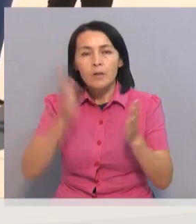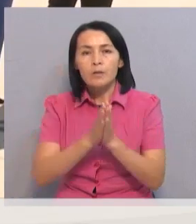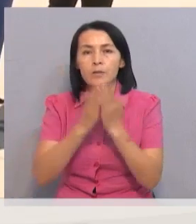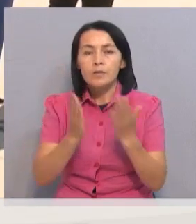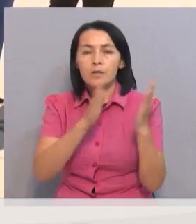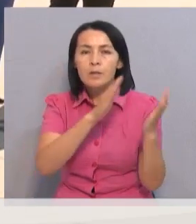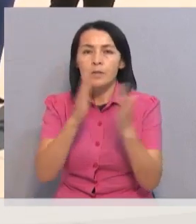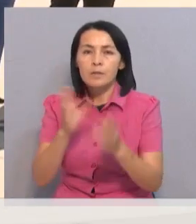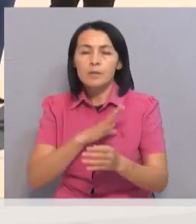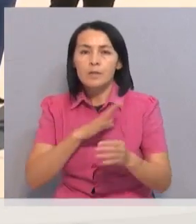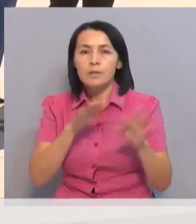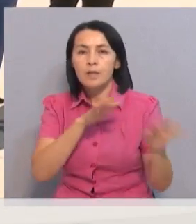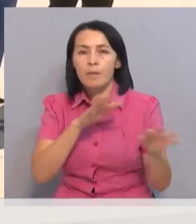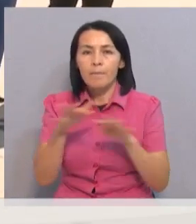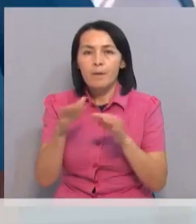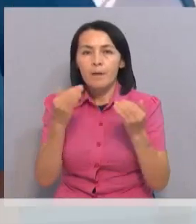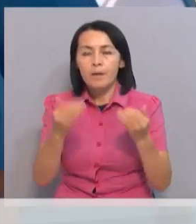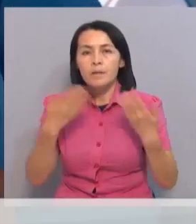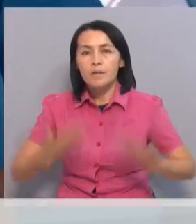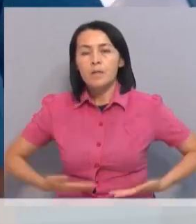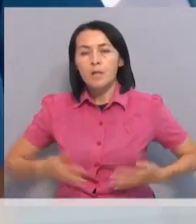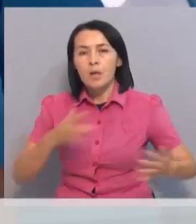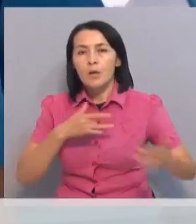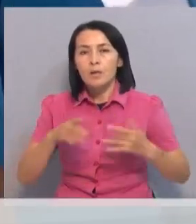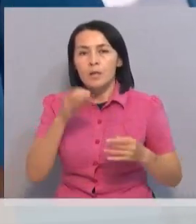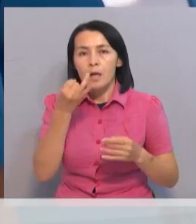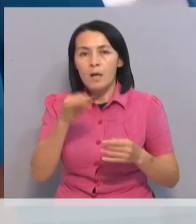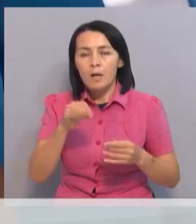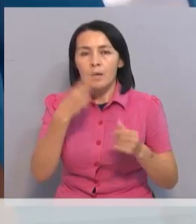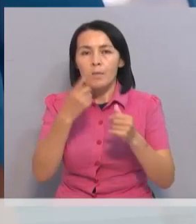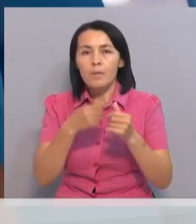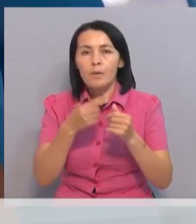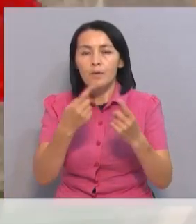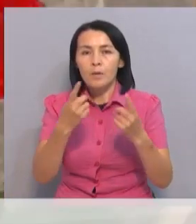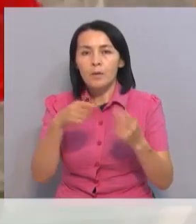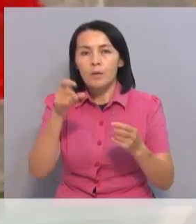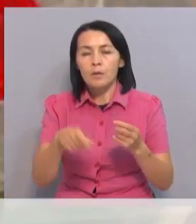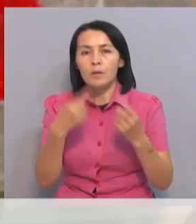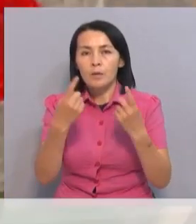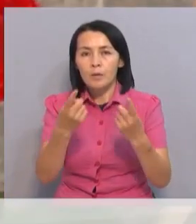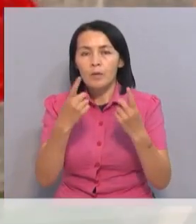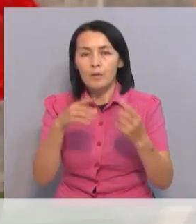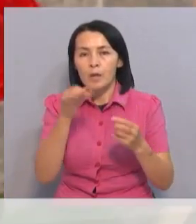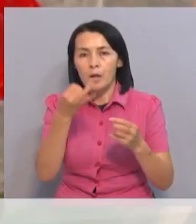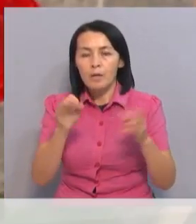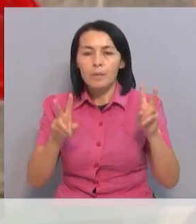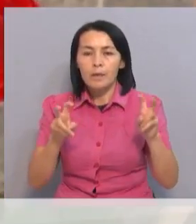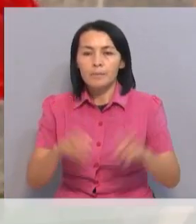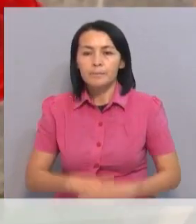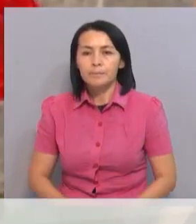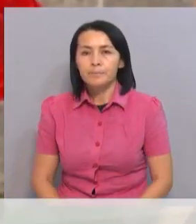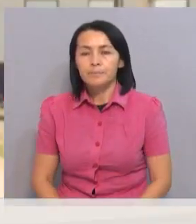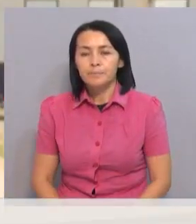библиотеке фарап состоялась мероприятие а жизни и творчестве Абая под названием улыхаллын улыбая